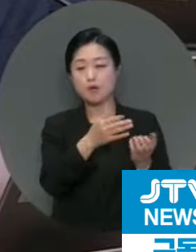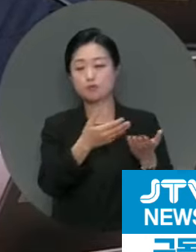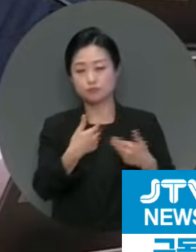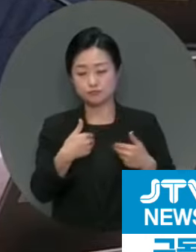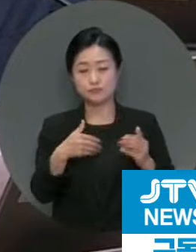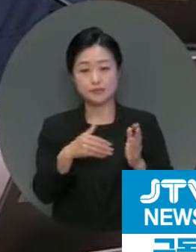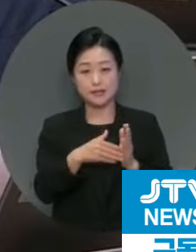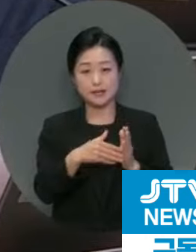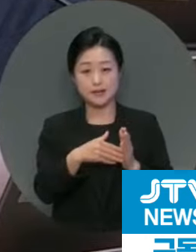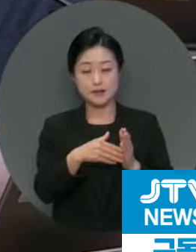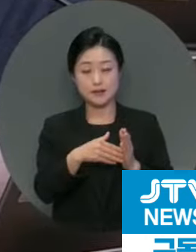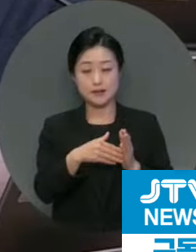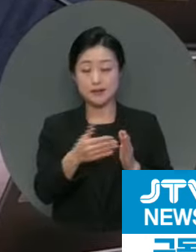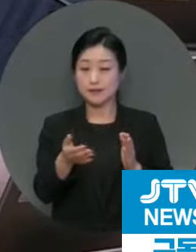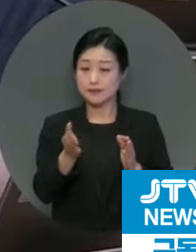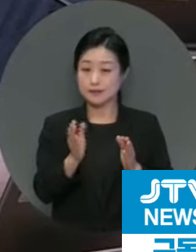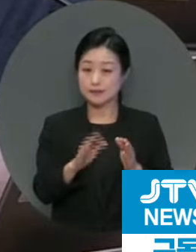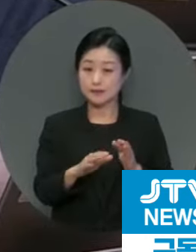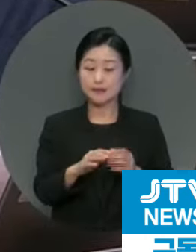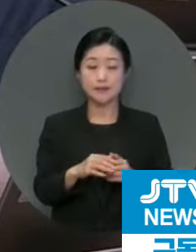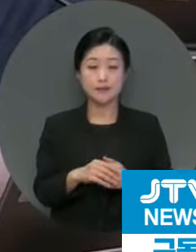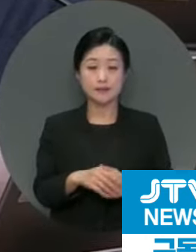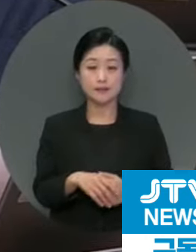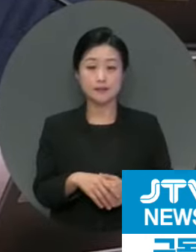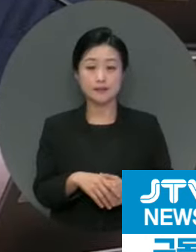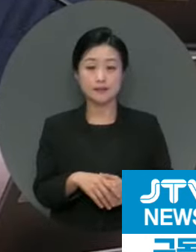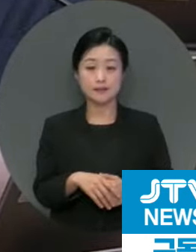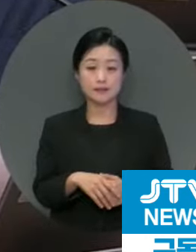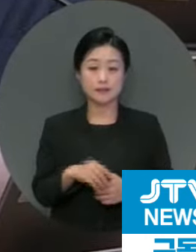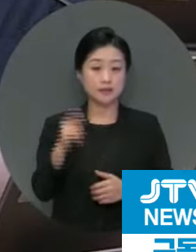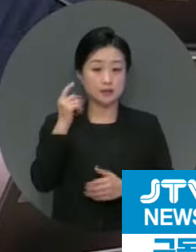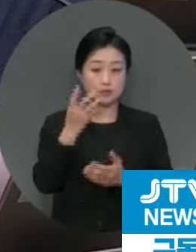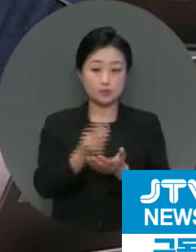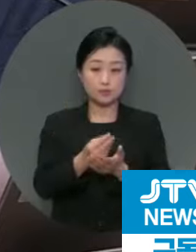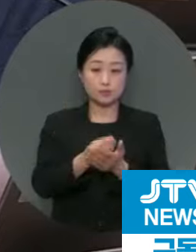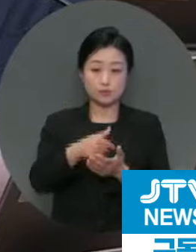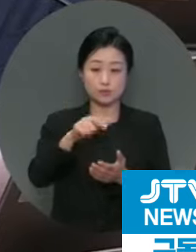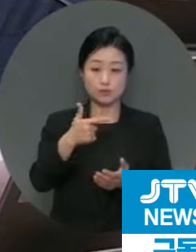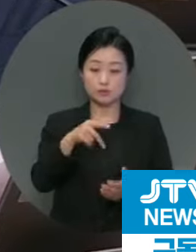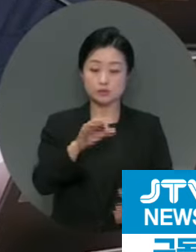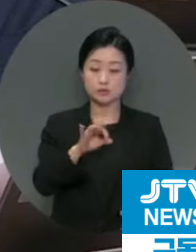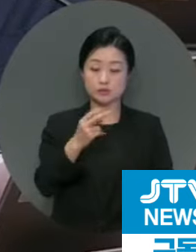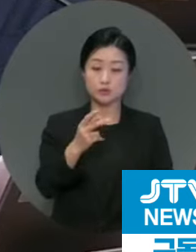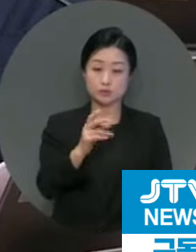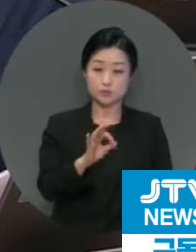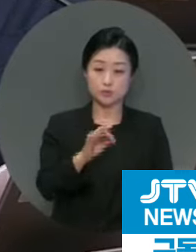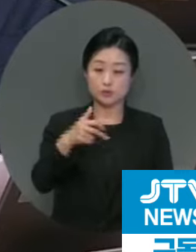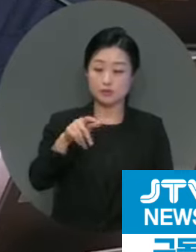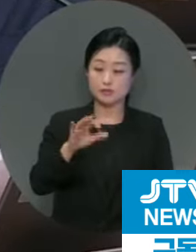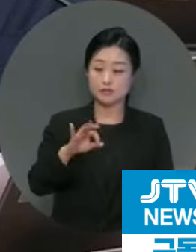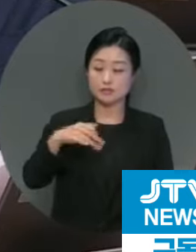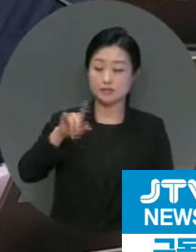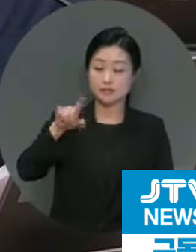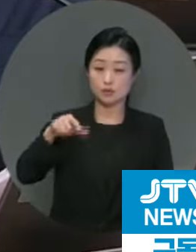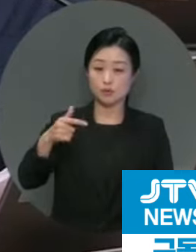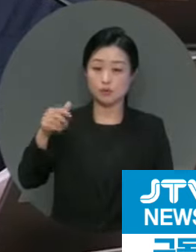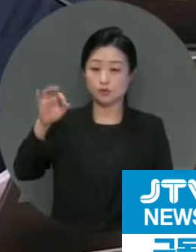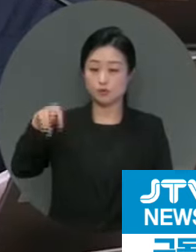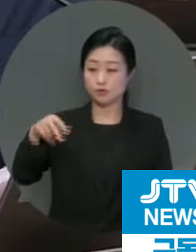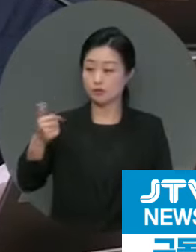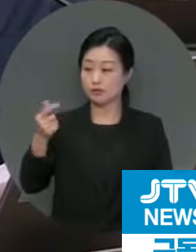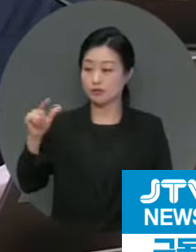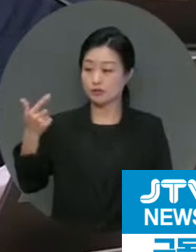씨고. 근데 거기 뭐 여기 뭐 녹취록에는 권성동, 장제원, 윤한홍 세분 네, 이름이 세 나와 명이